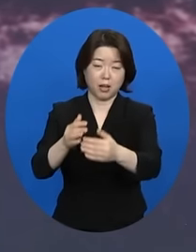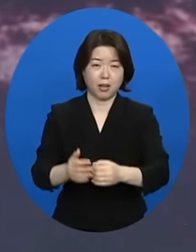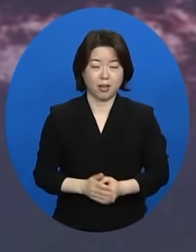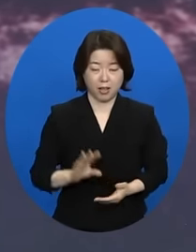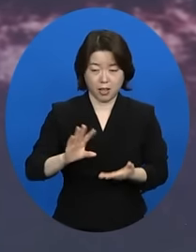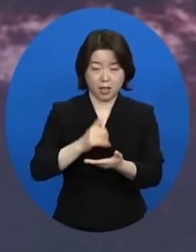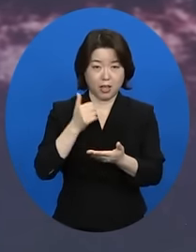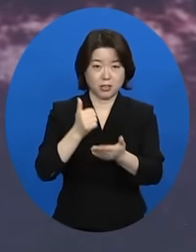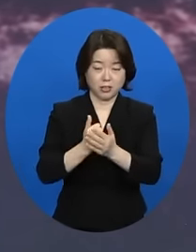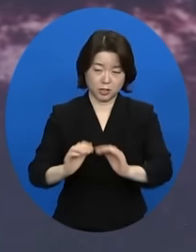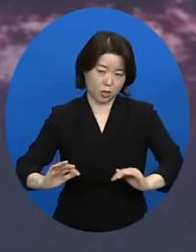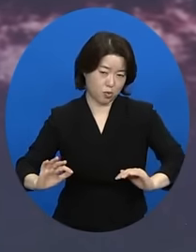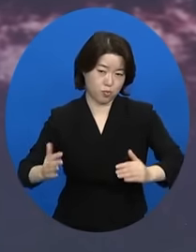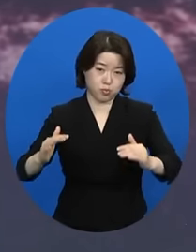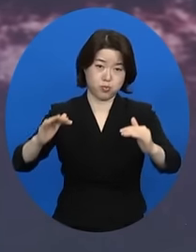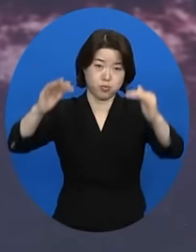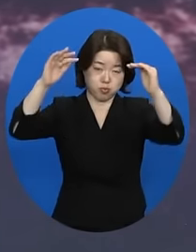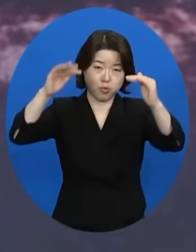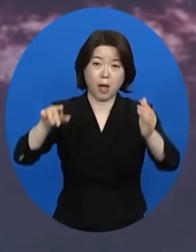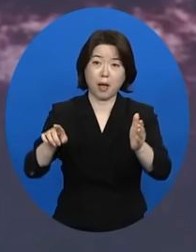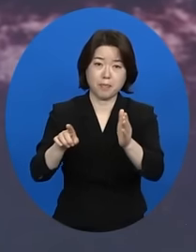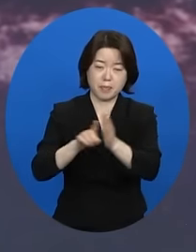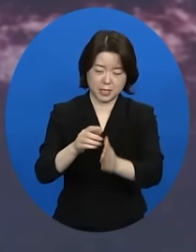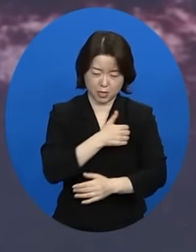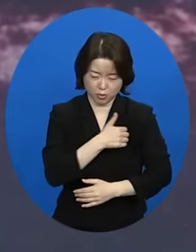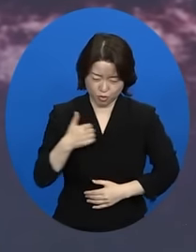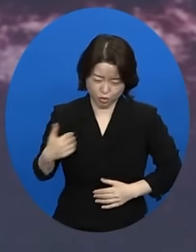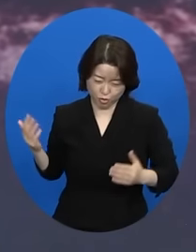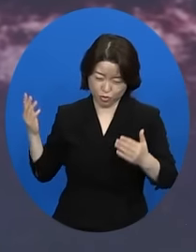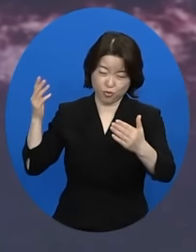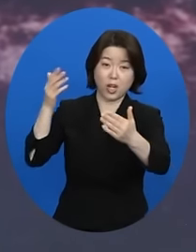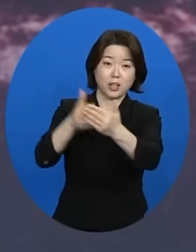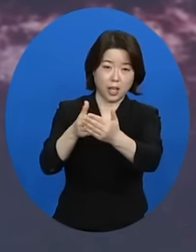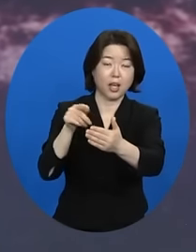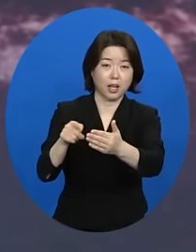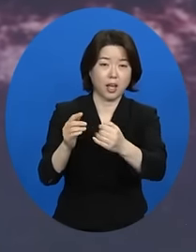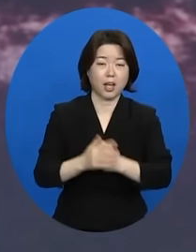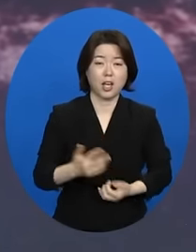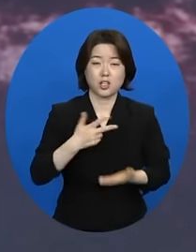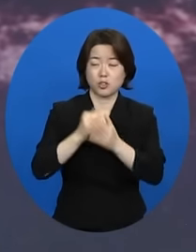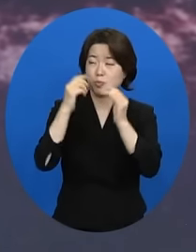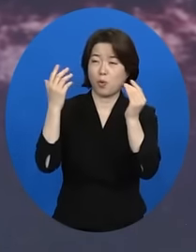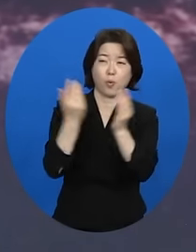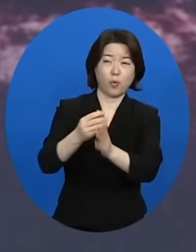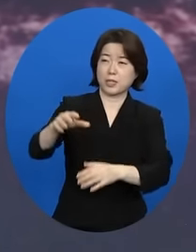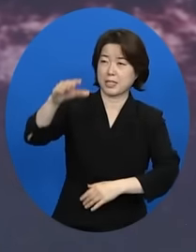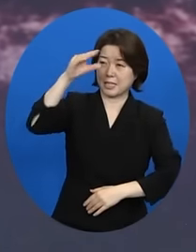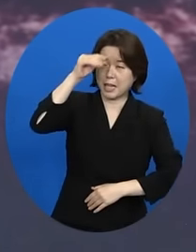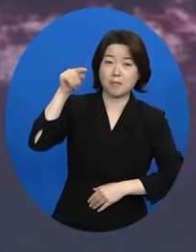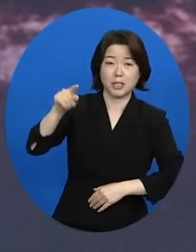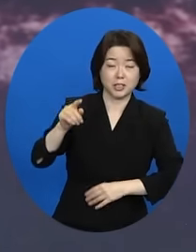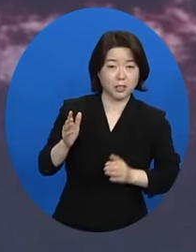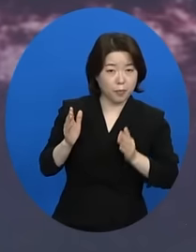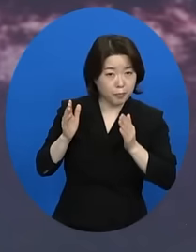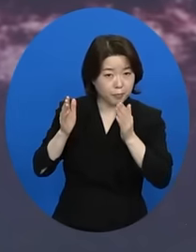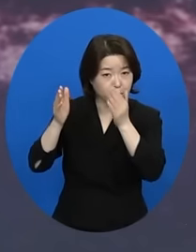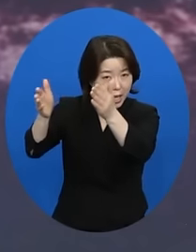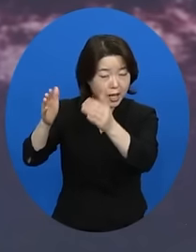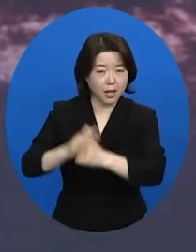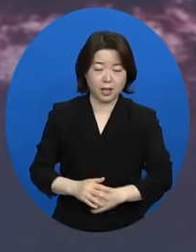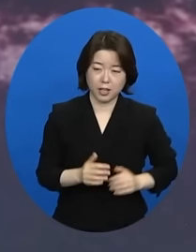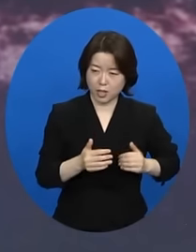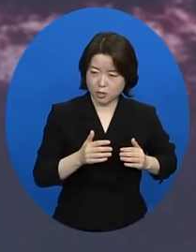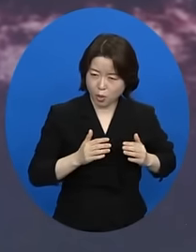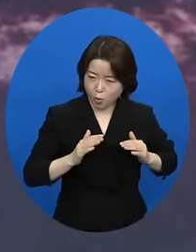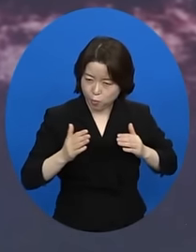그리스도의 장성한 분량에 충만한 데까지, 주님을 온전히 닮아가는 그곳까지 우리가 계속